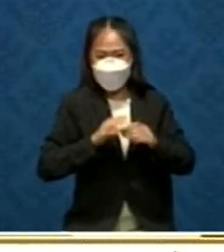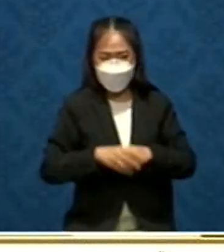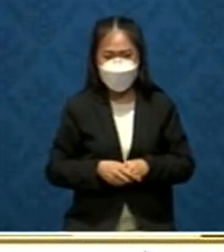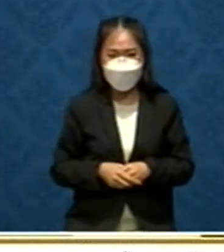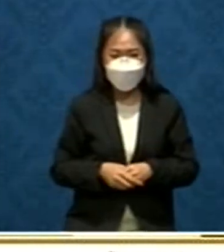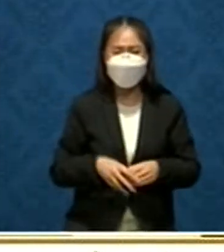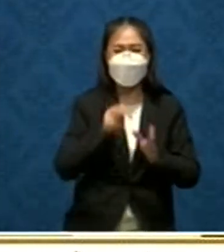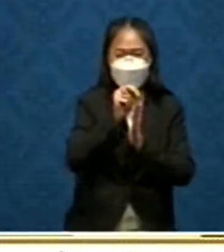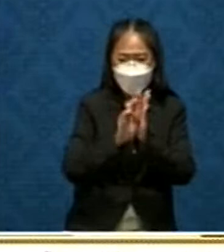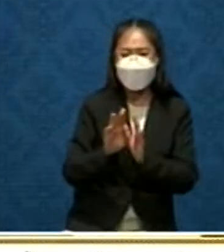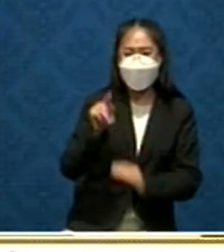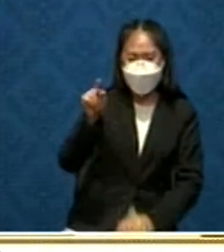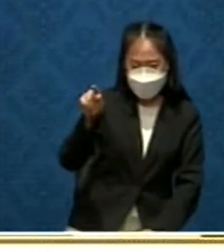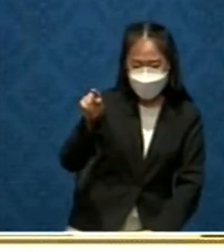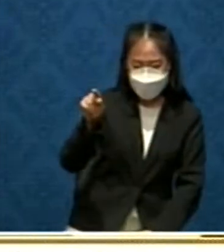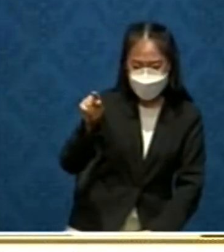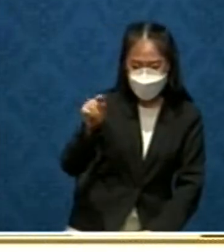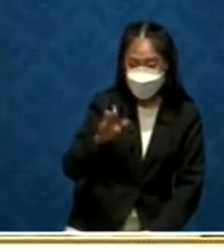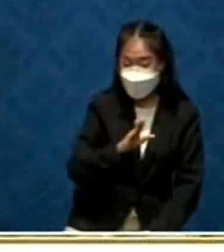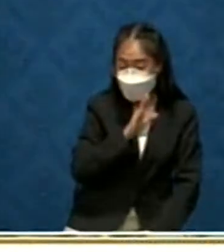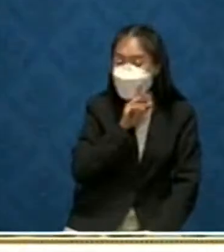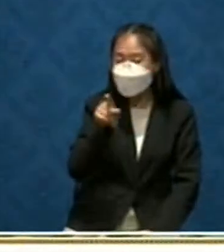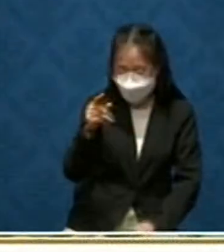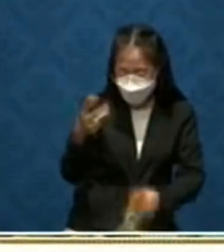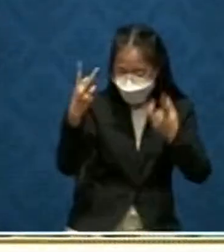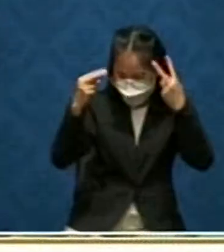anden Girirenaisองท่านเมื่เธรฐบาน